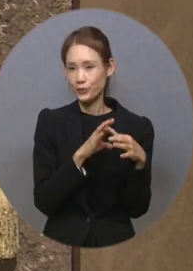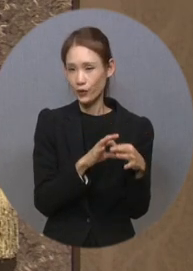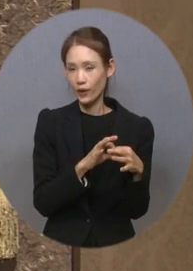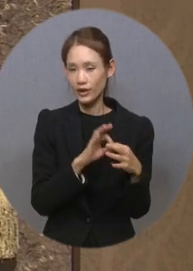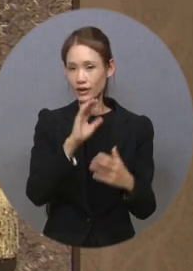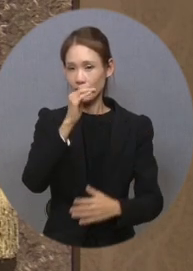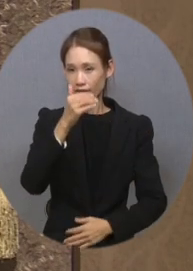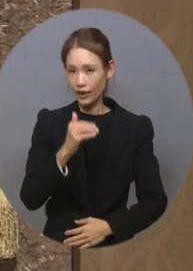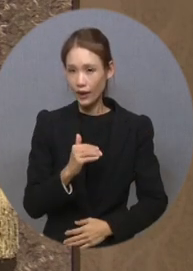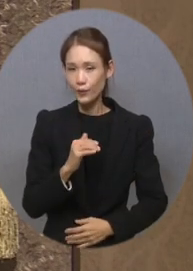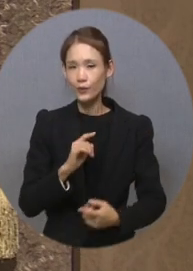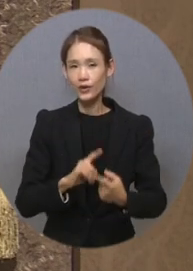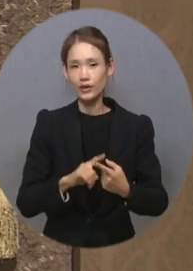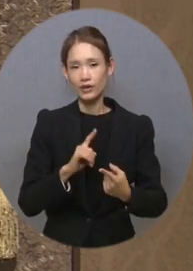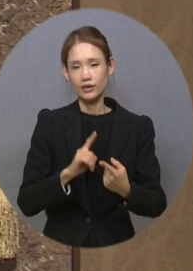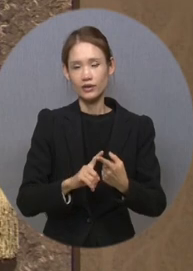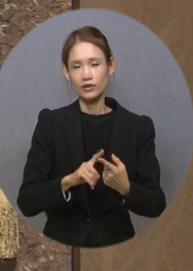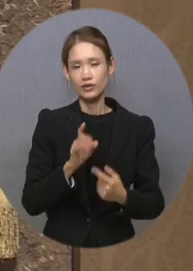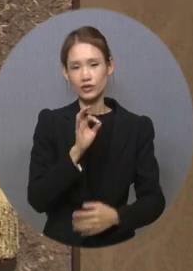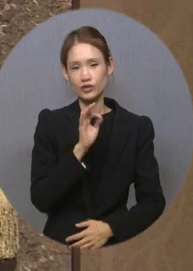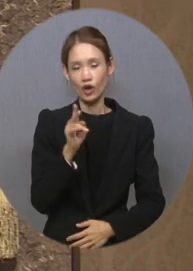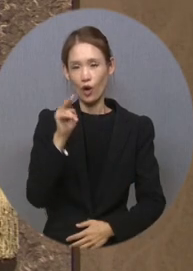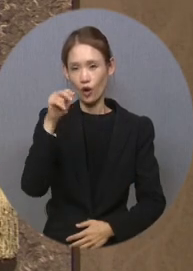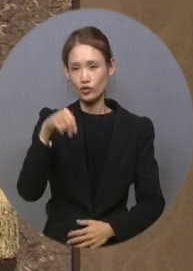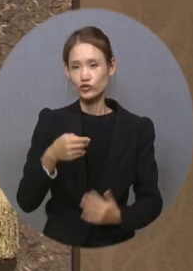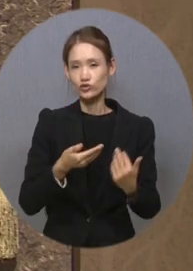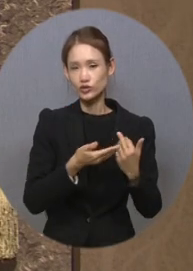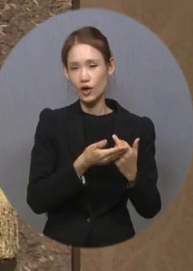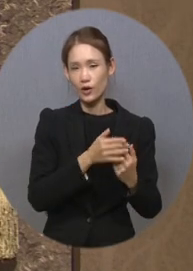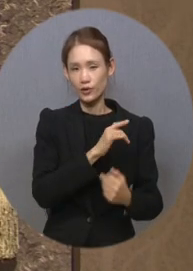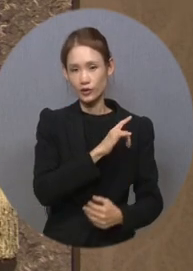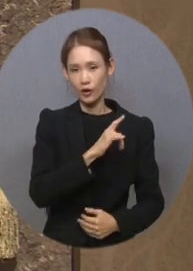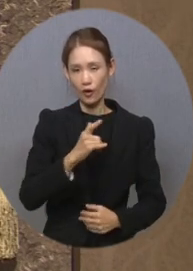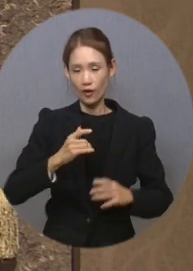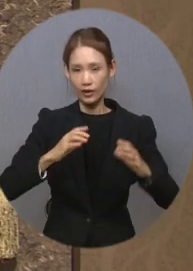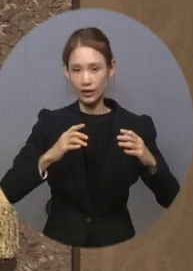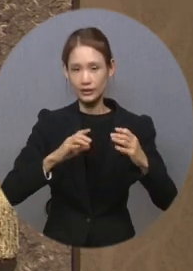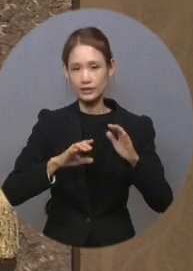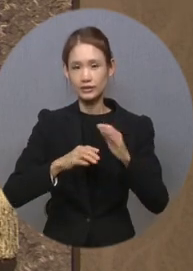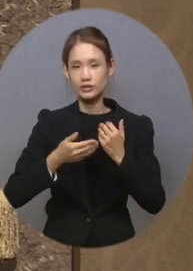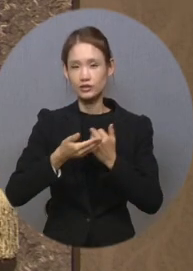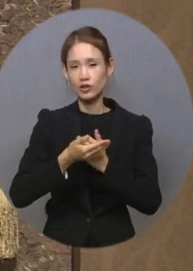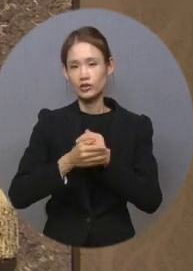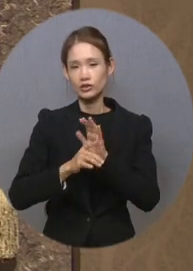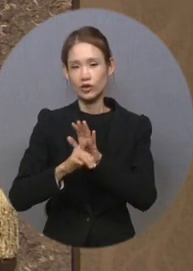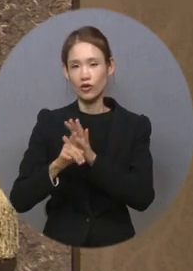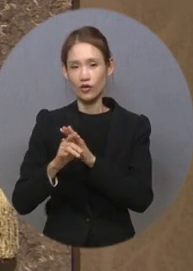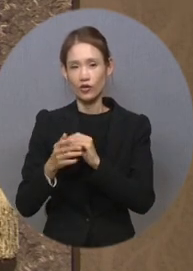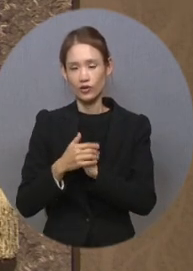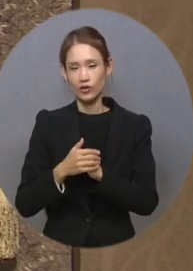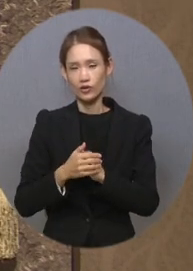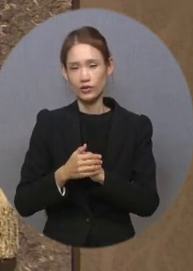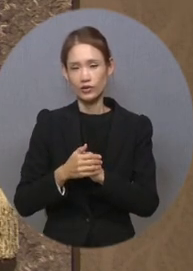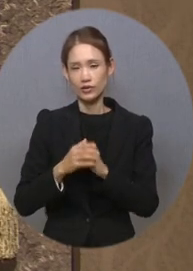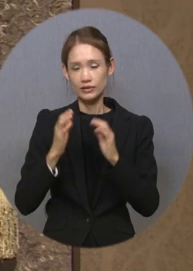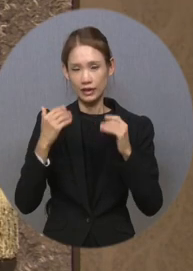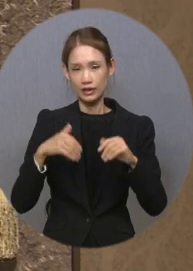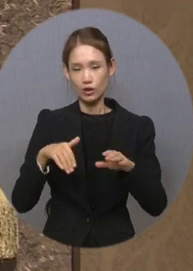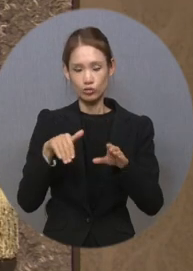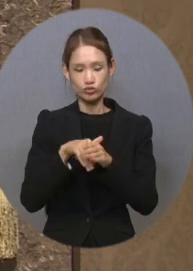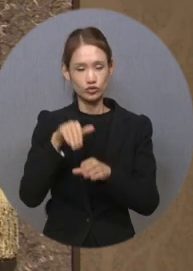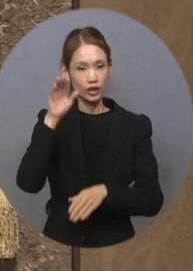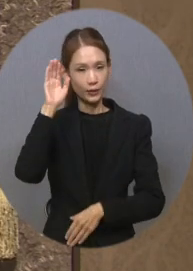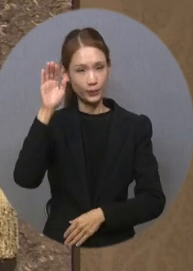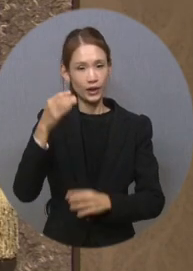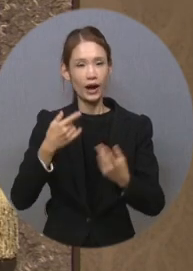우리 여수섬 또 강나라 섬 이런 걸 전시를 이제 하고 여러 가지 섬의 생태 문화 또 미래 이런